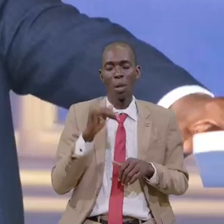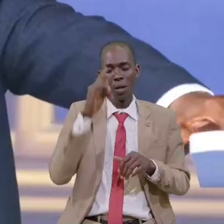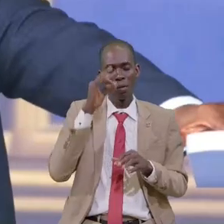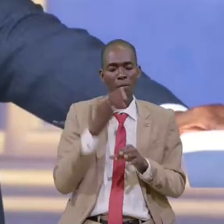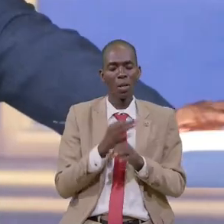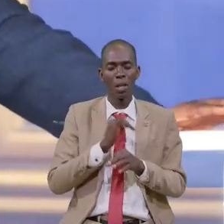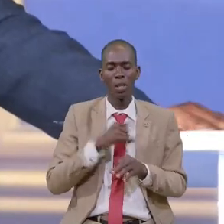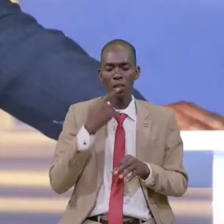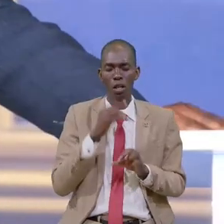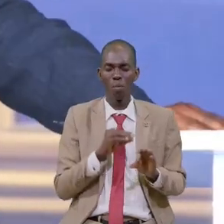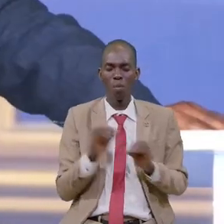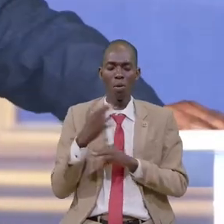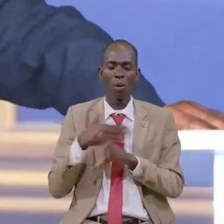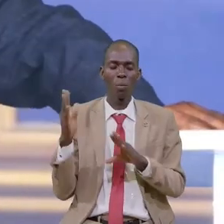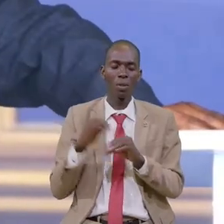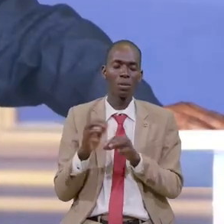dis déplacez-vous,